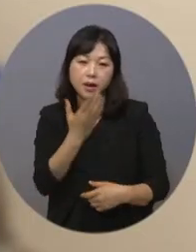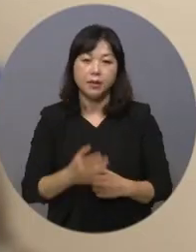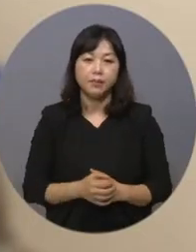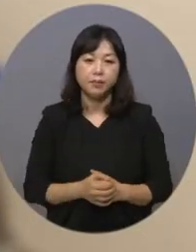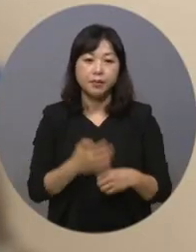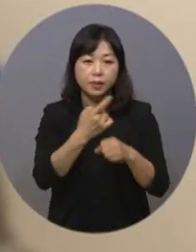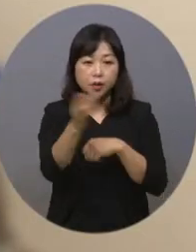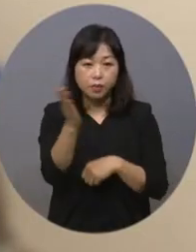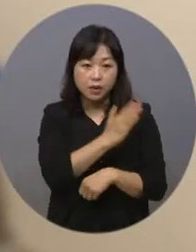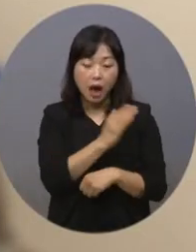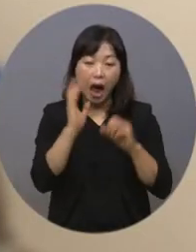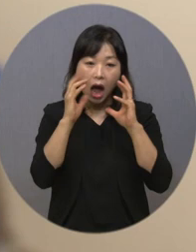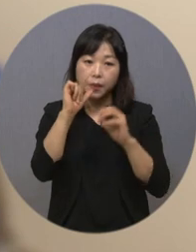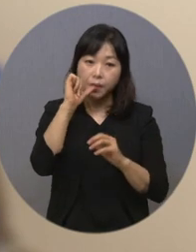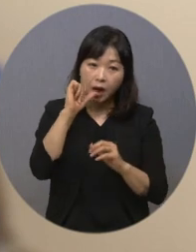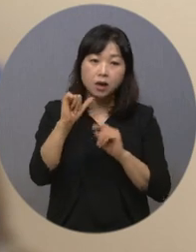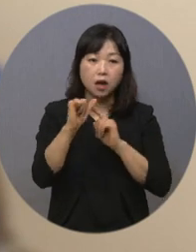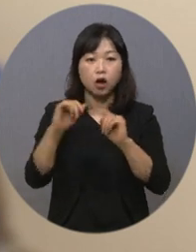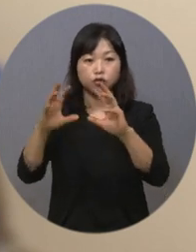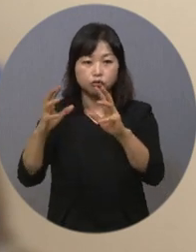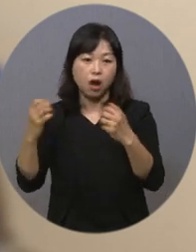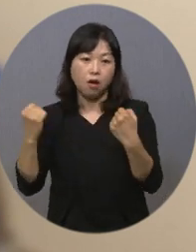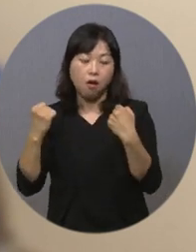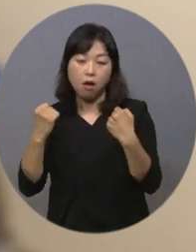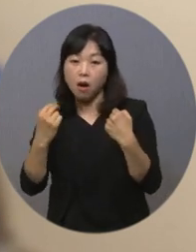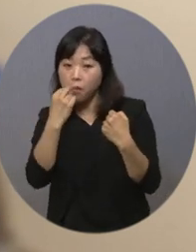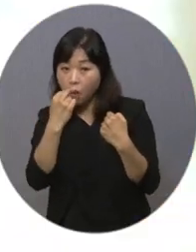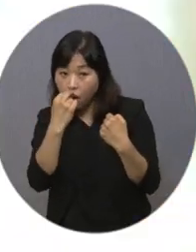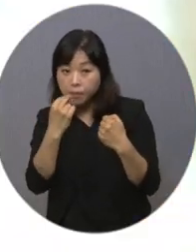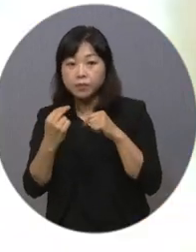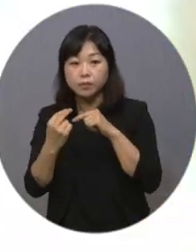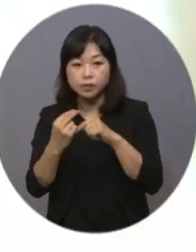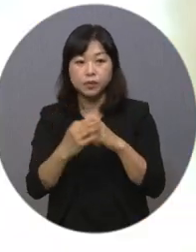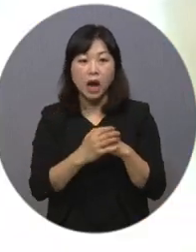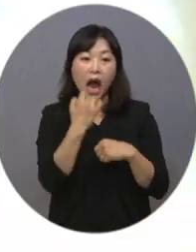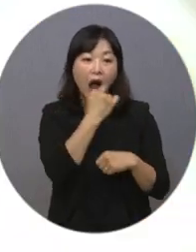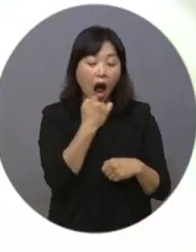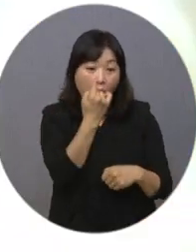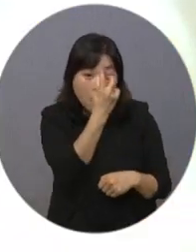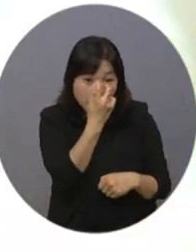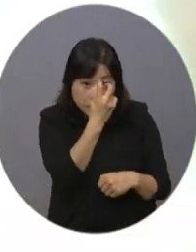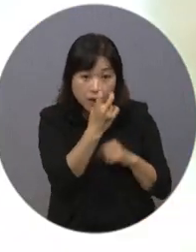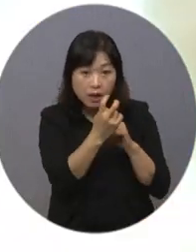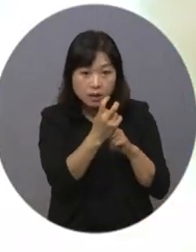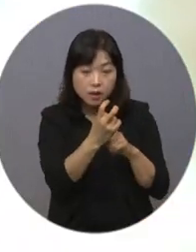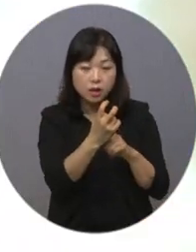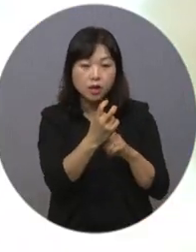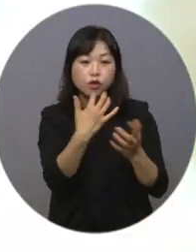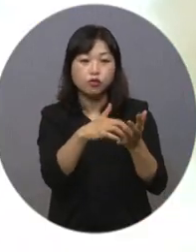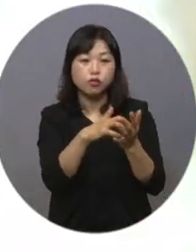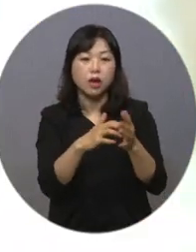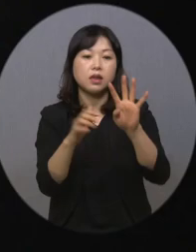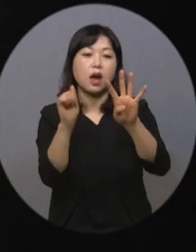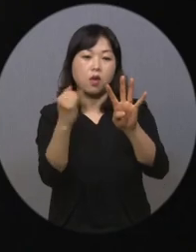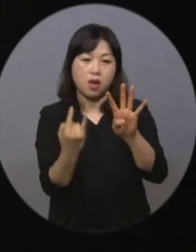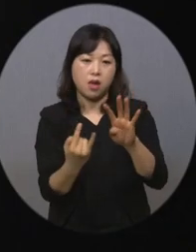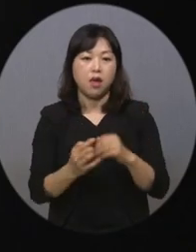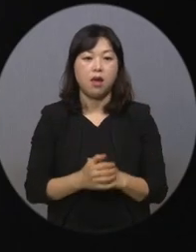내년부터 영유아가 국가 건강검진으로 구강 검진을 받는 횟수가 4회 로 늘어납니다